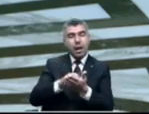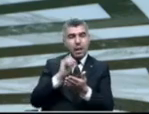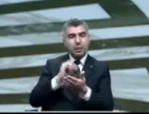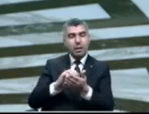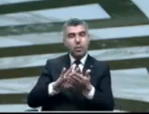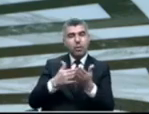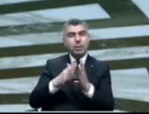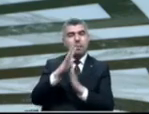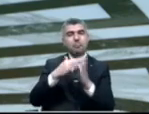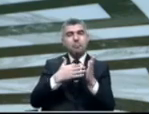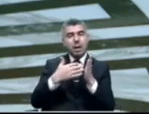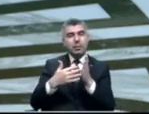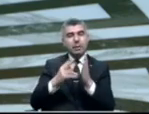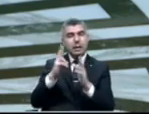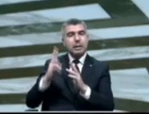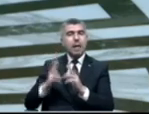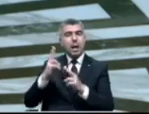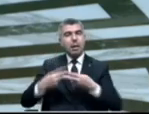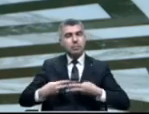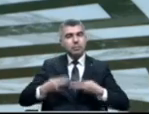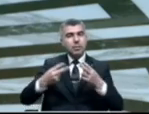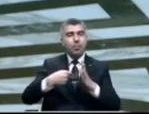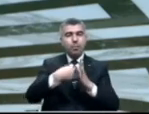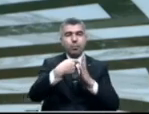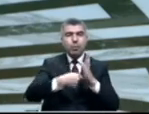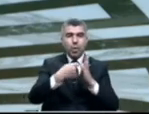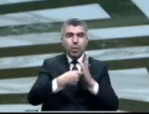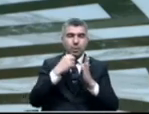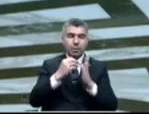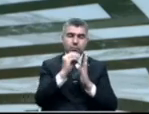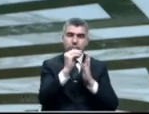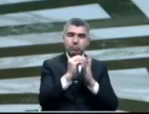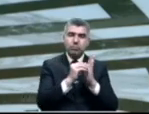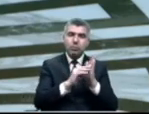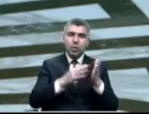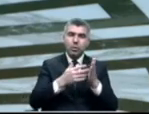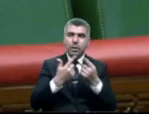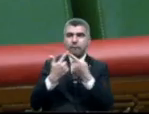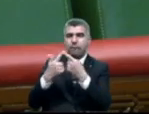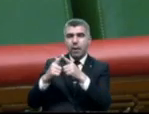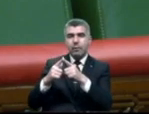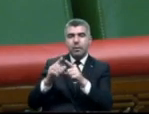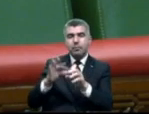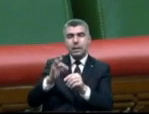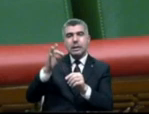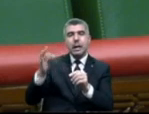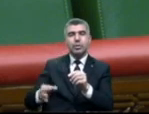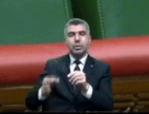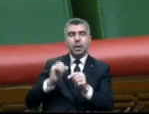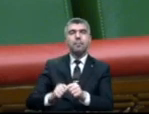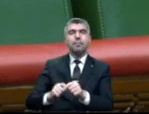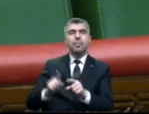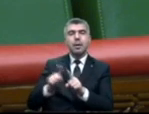ديال الجيل الأخضر إلى إطلاق واحد الجيل جديد من المشاريع كتأخذ بعين الاعتبار الخصوصيات ديال مختلف سلاسل الإنتاج